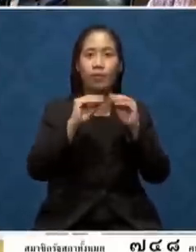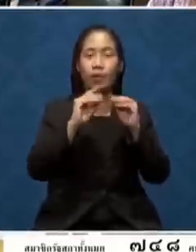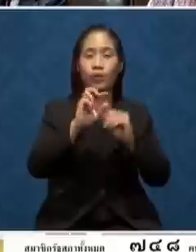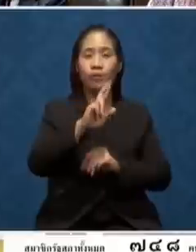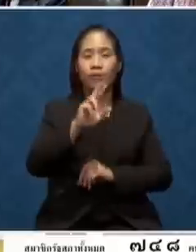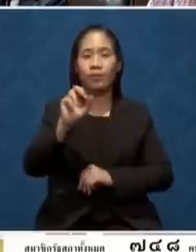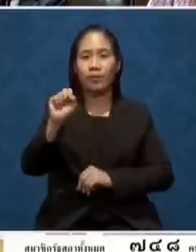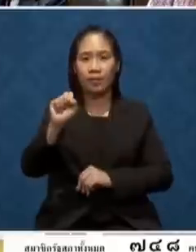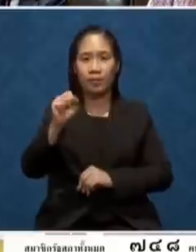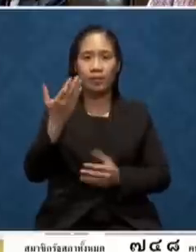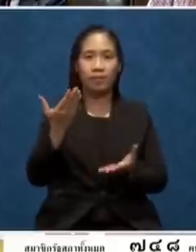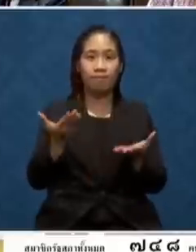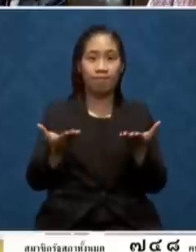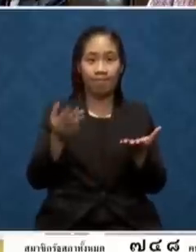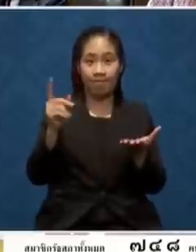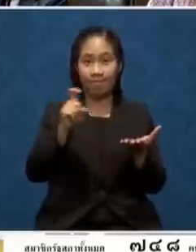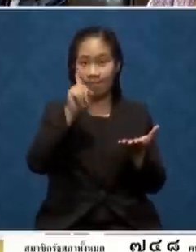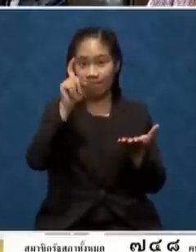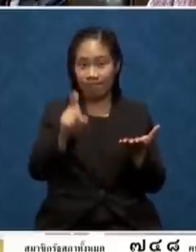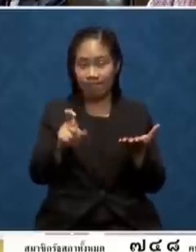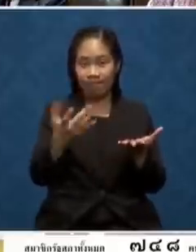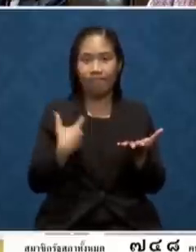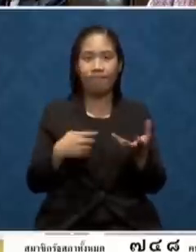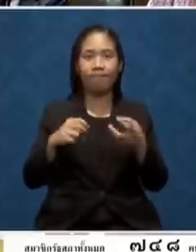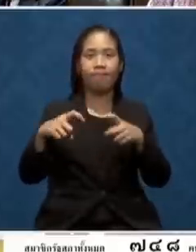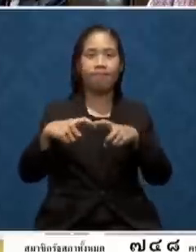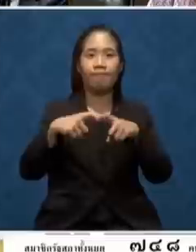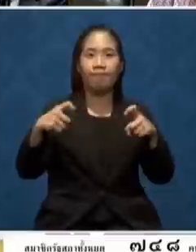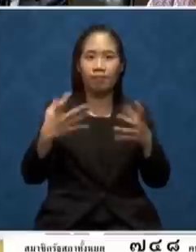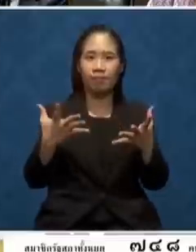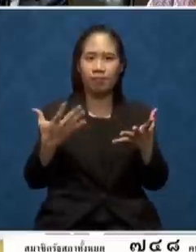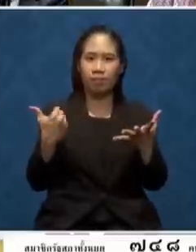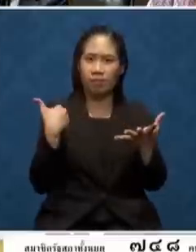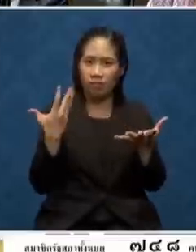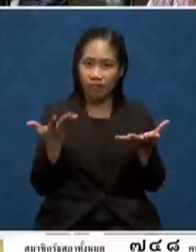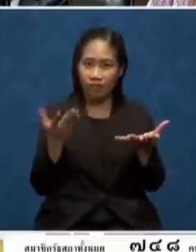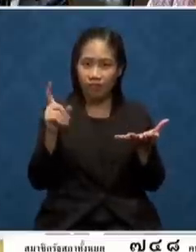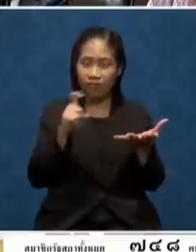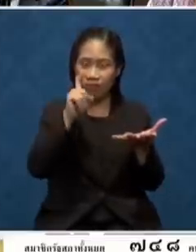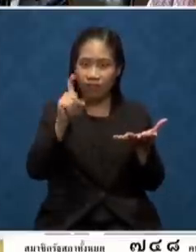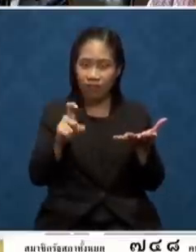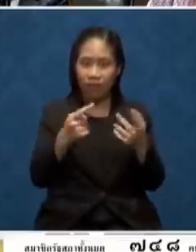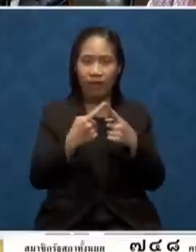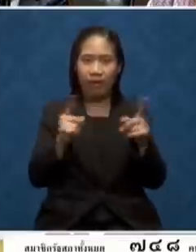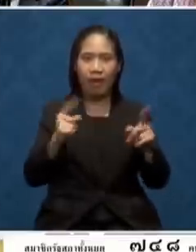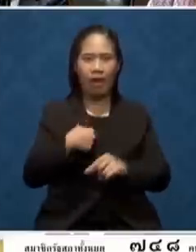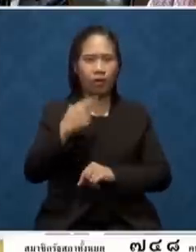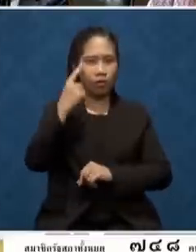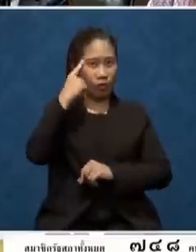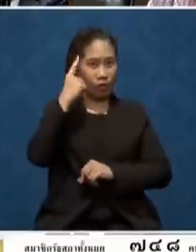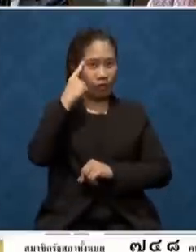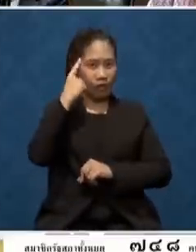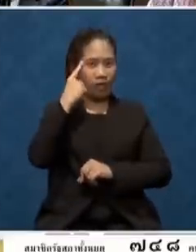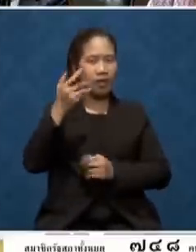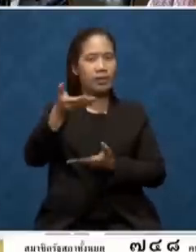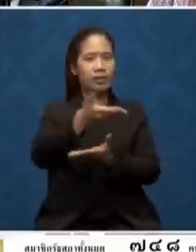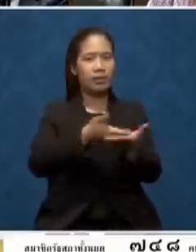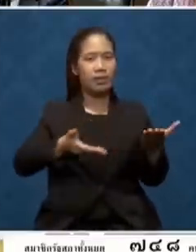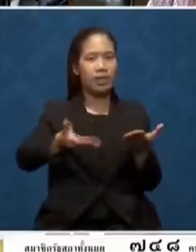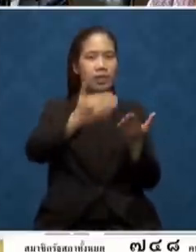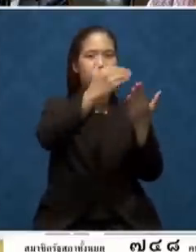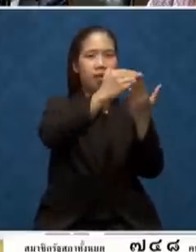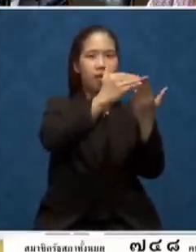รัฐสภาหรือไม่ขัดกับข้อบังคับหรือไม่แต่เรากำลังพิจารณาว่า